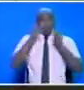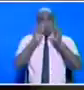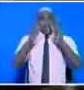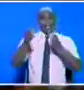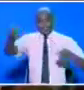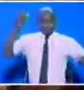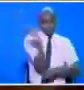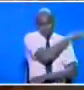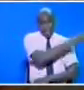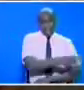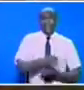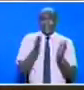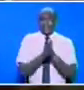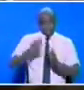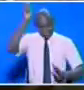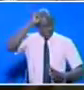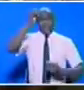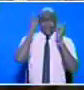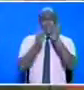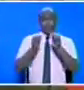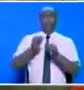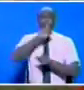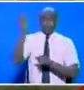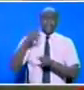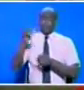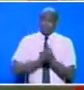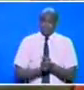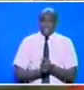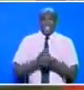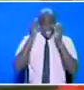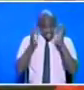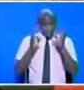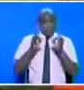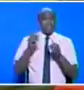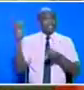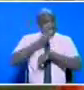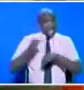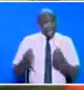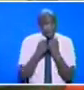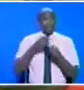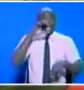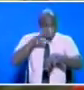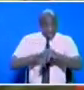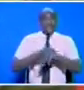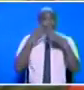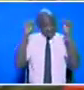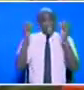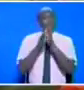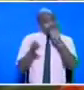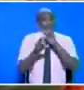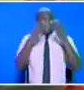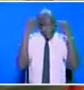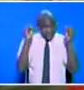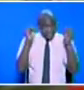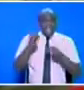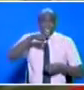hiyo. Na usirudi tena kwa NASA. Na kama kuna siku tumepata president na deputy president